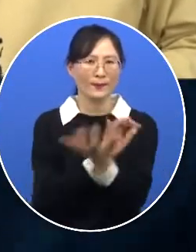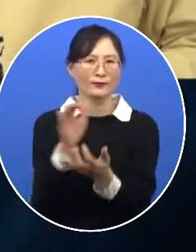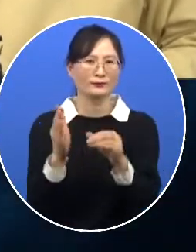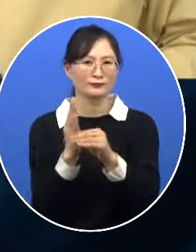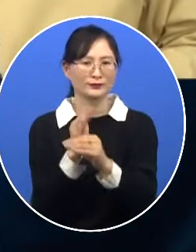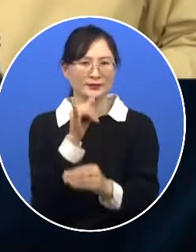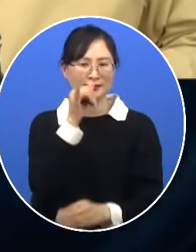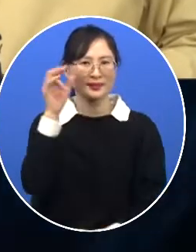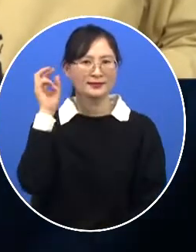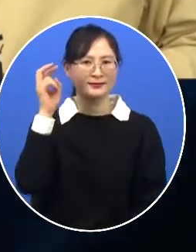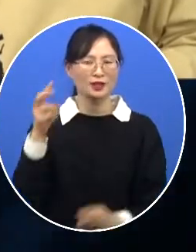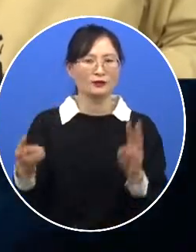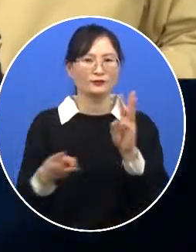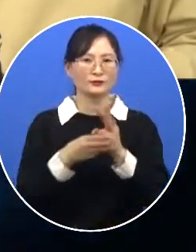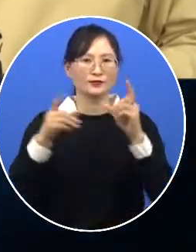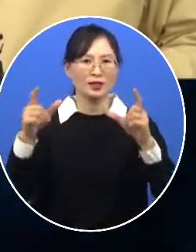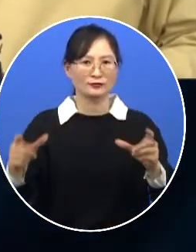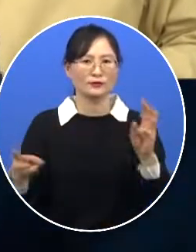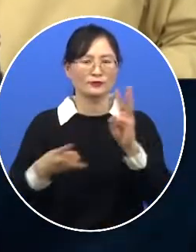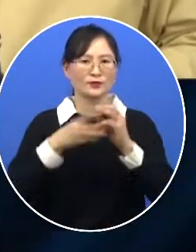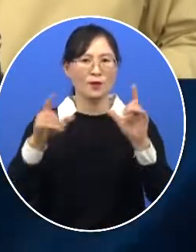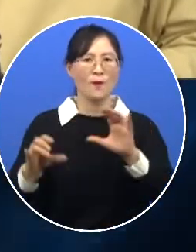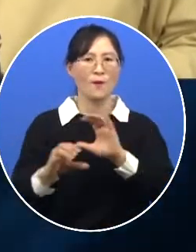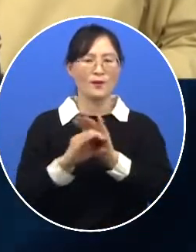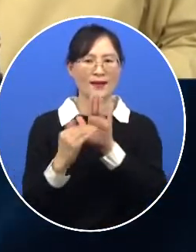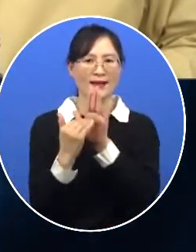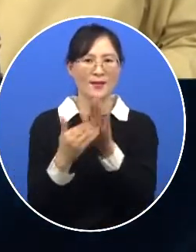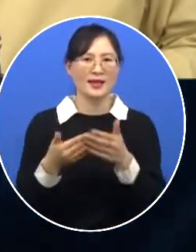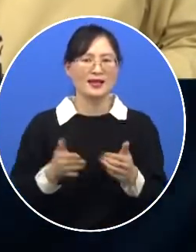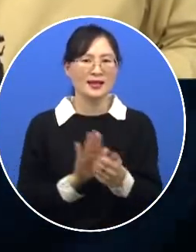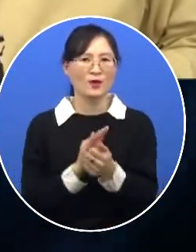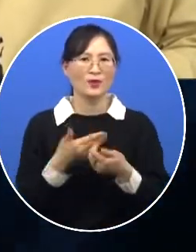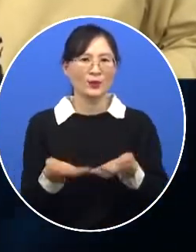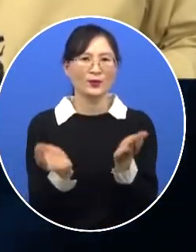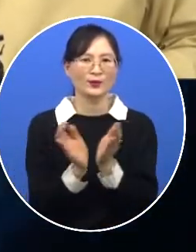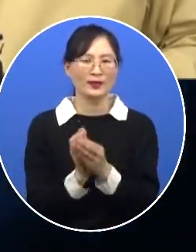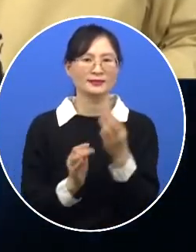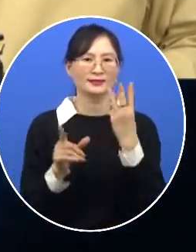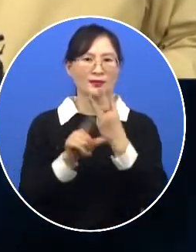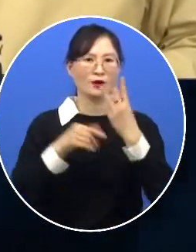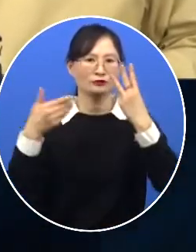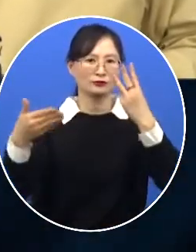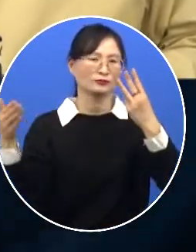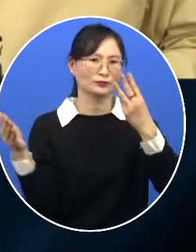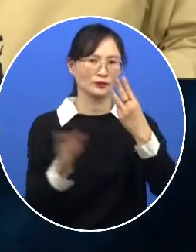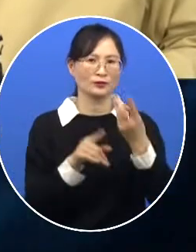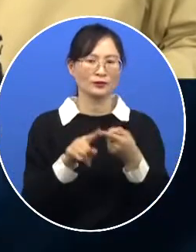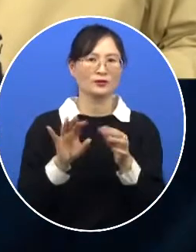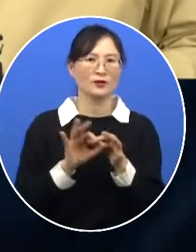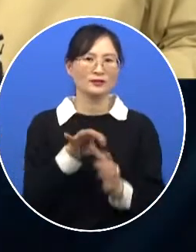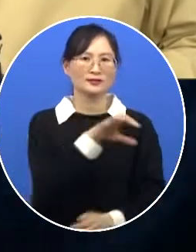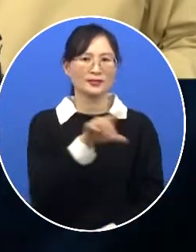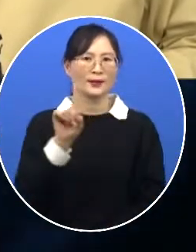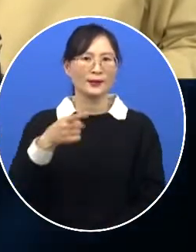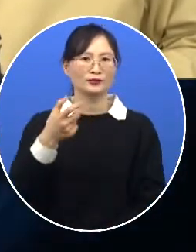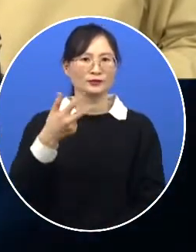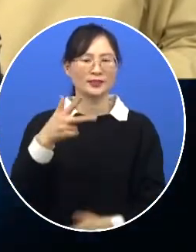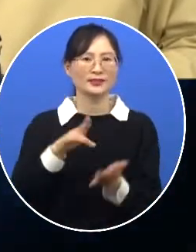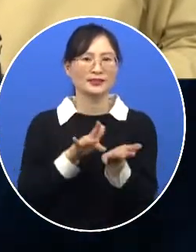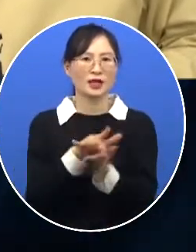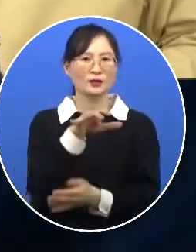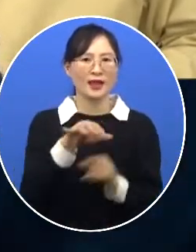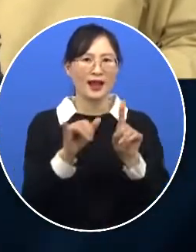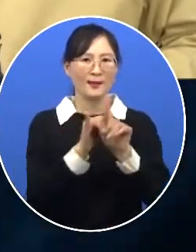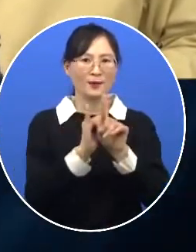등 약국의 업무와 혼잡이 과중될 것으로 예상됩니다. 중랑구는 중랑구 코로나